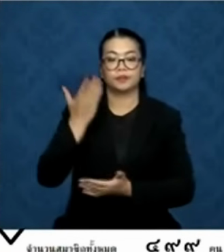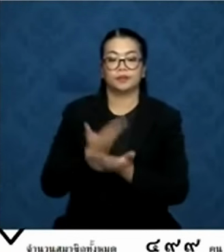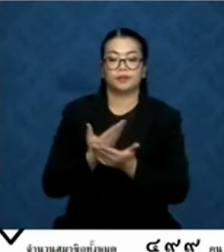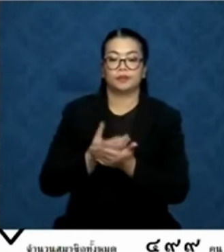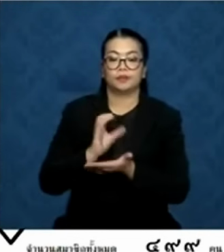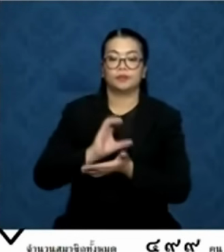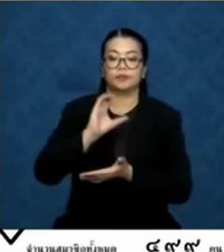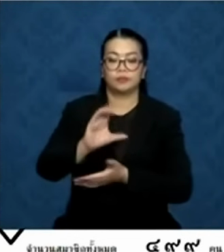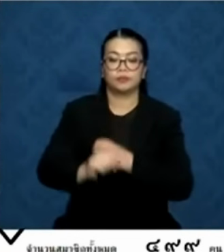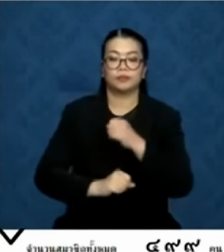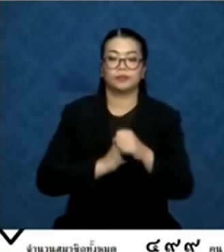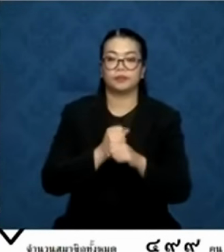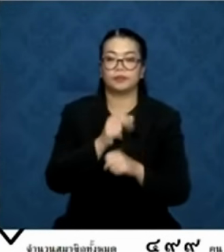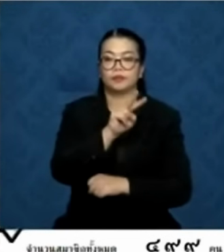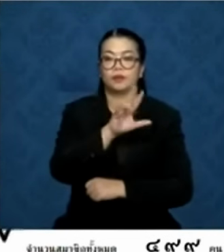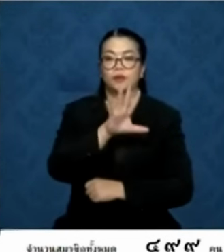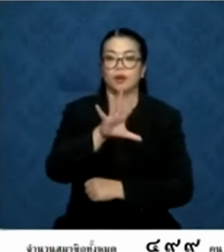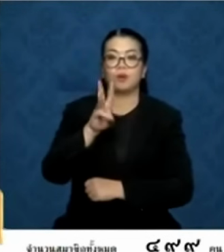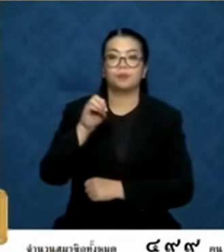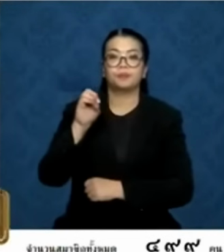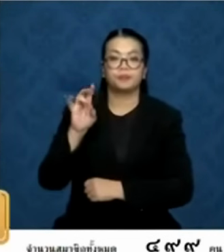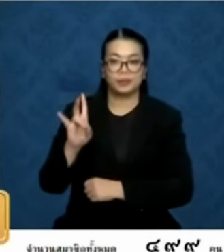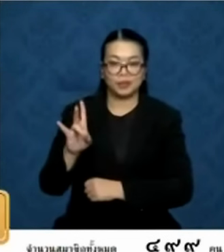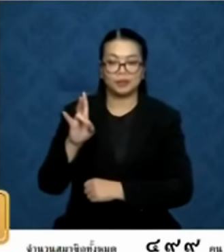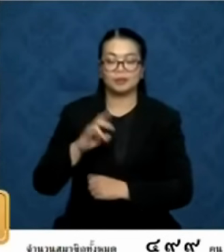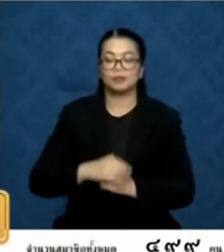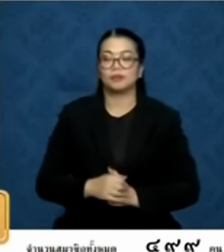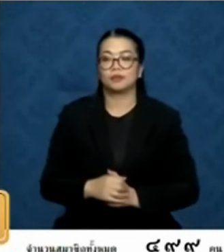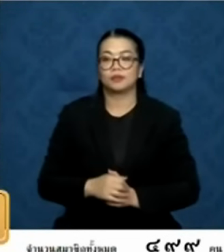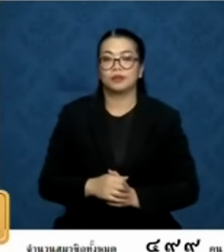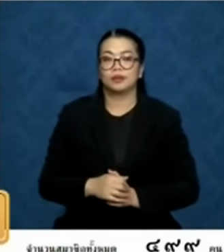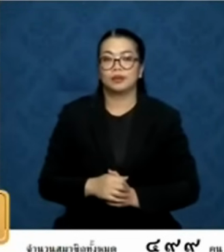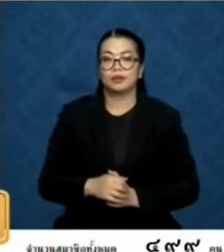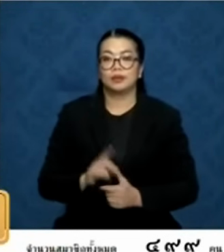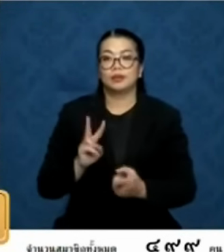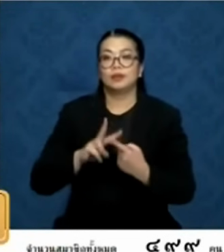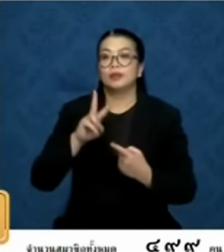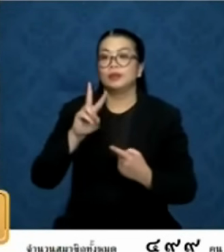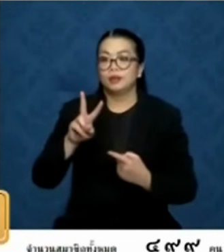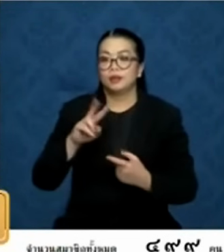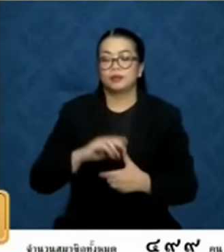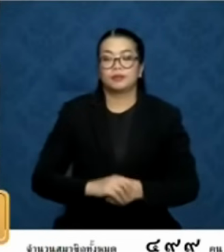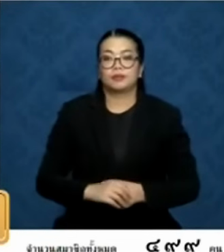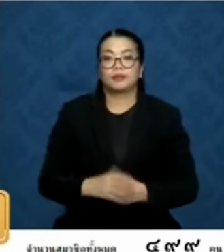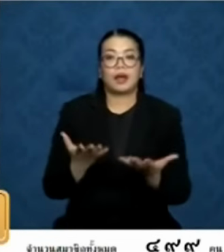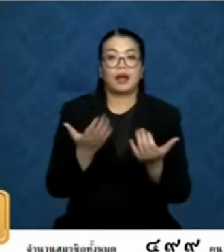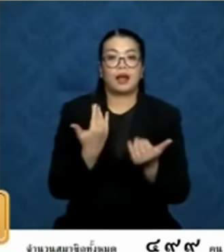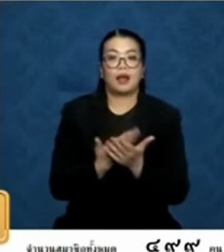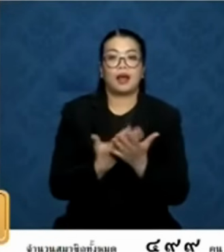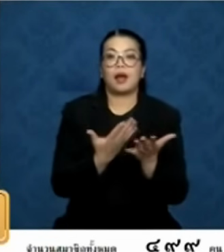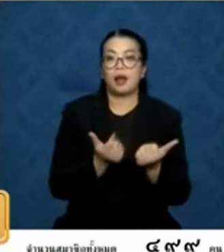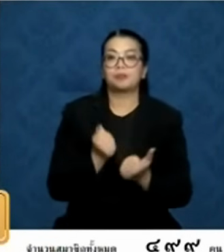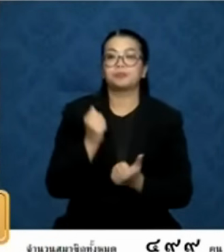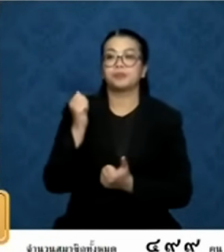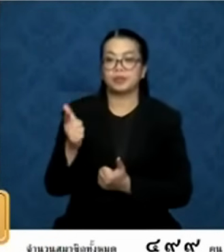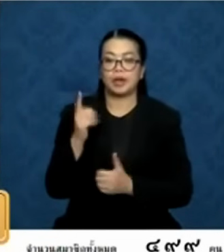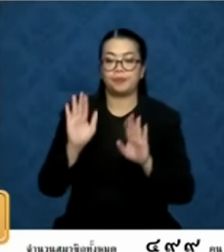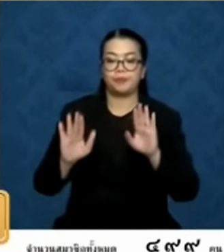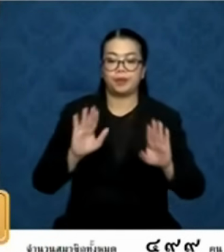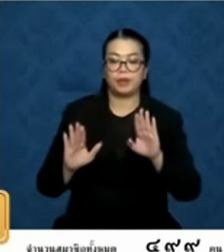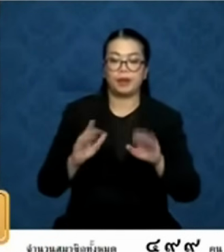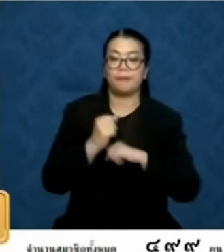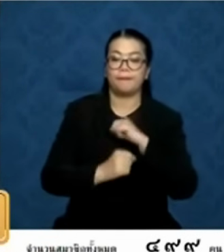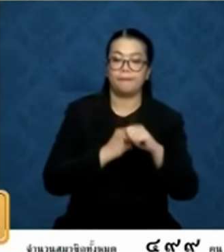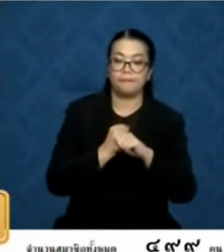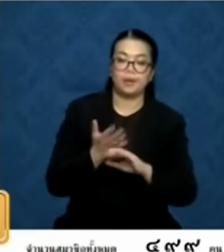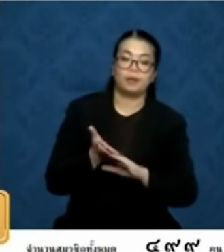ายประจำปีงบประมาณ 2,567 ข้อ2รายรับรายจ่ายเปรียบเทียบระหว่างปี